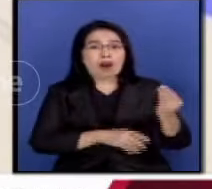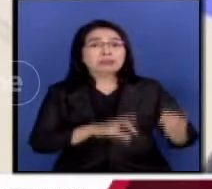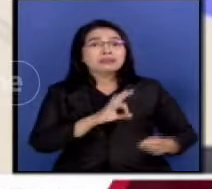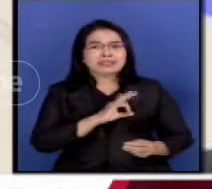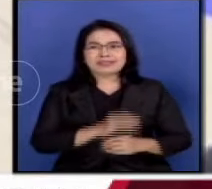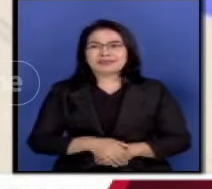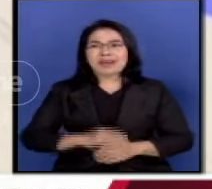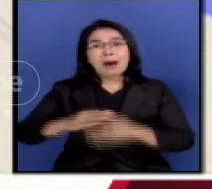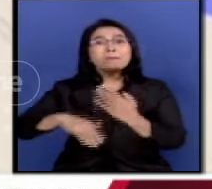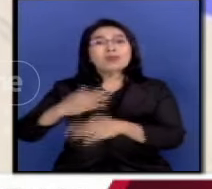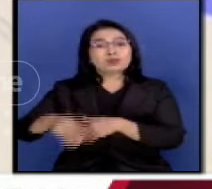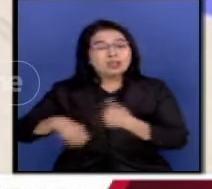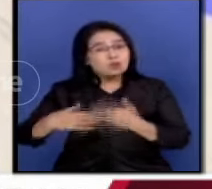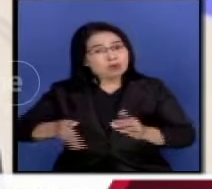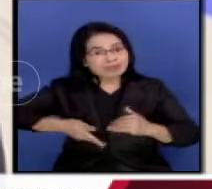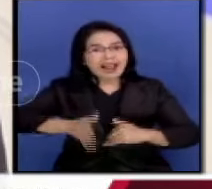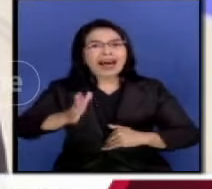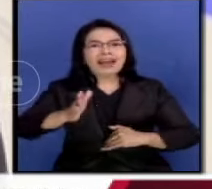prosesnya sudah berjalan